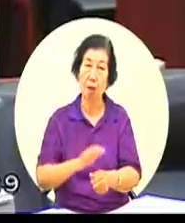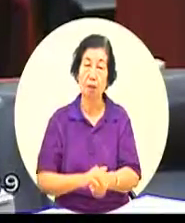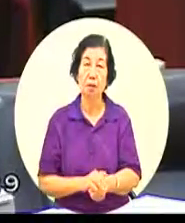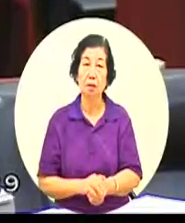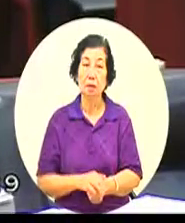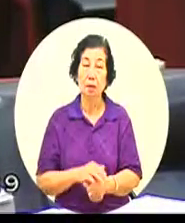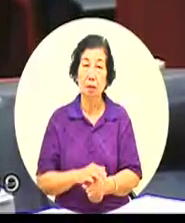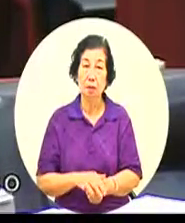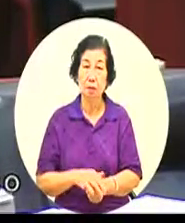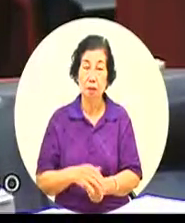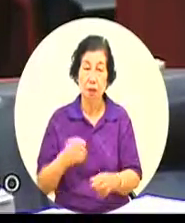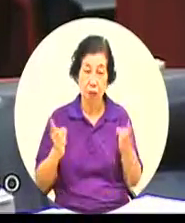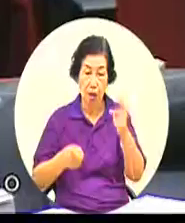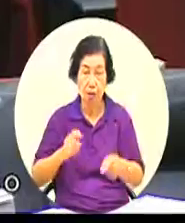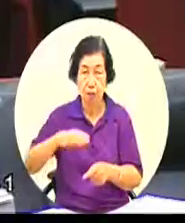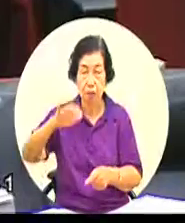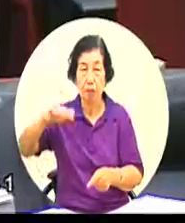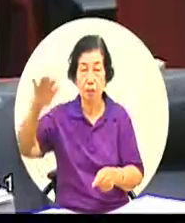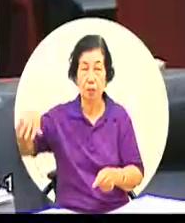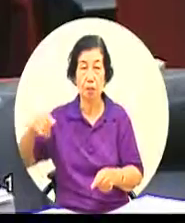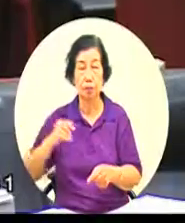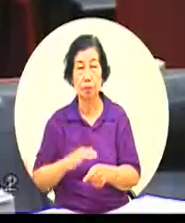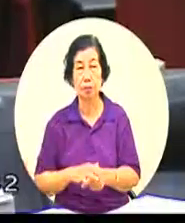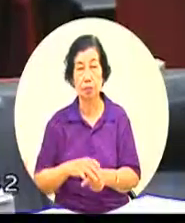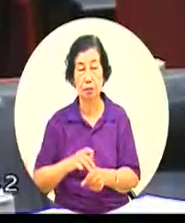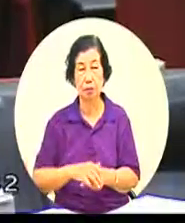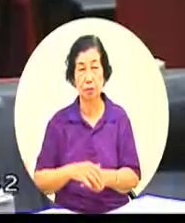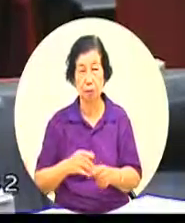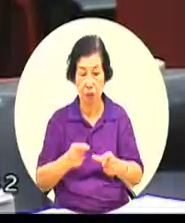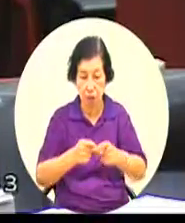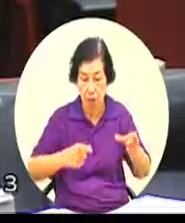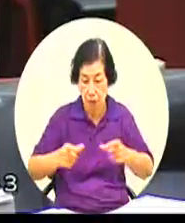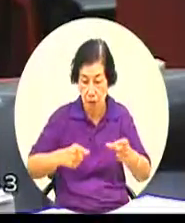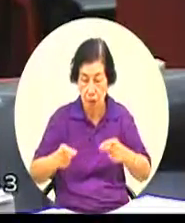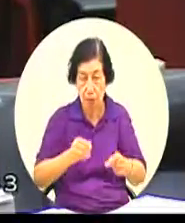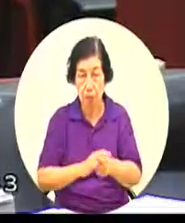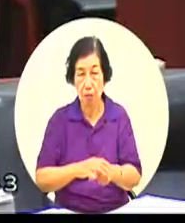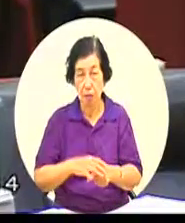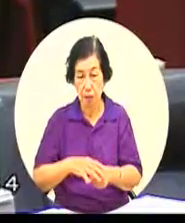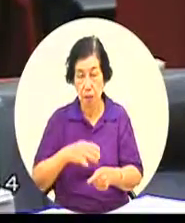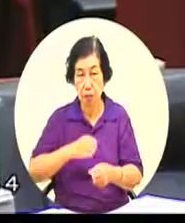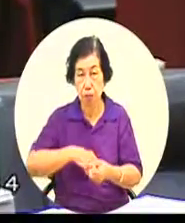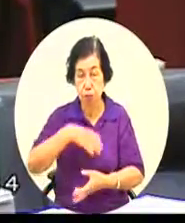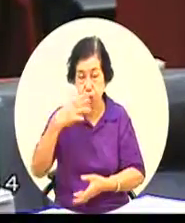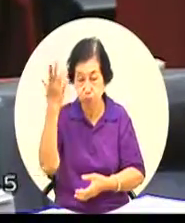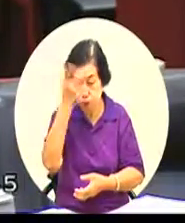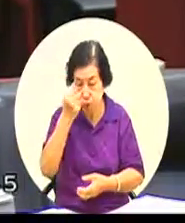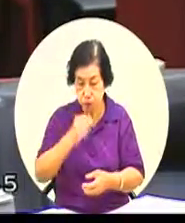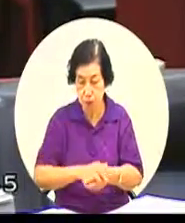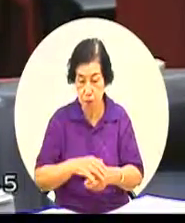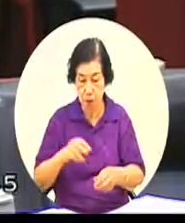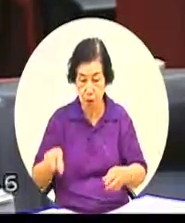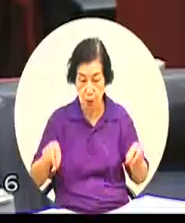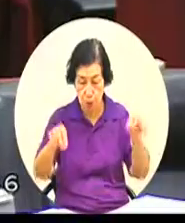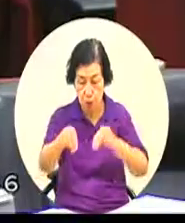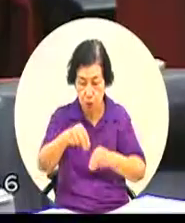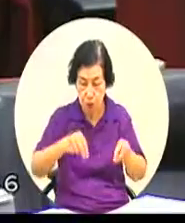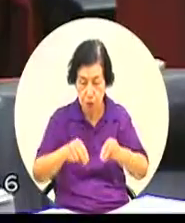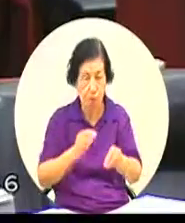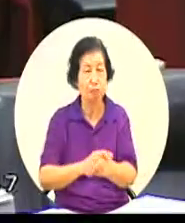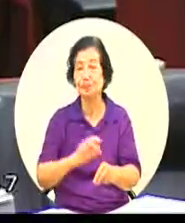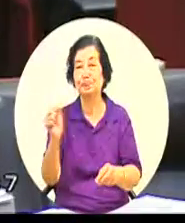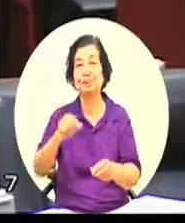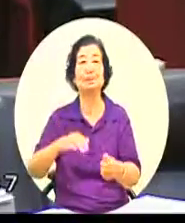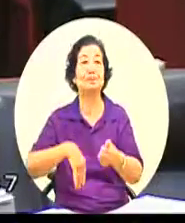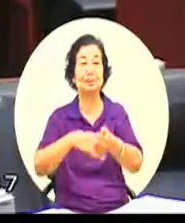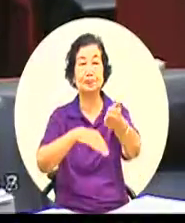高山公园，迄行棋遐老伙仔搁有阳光处讲，你袂使伫遮行棋，还搁有光照。为什么差这么多？所以讲，直接给